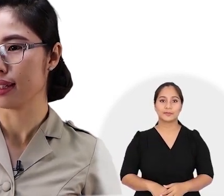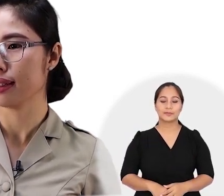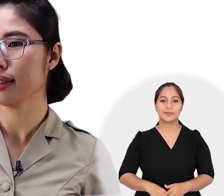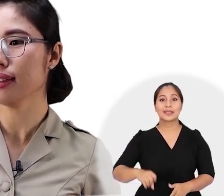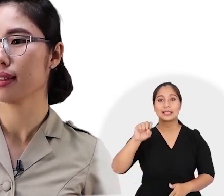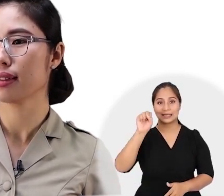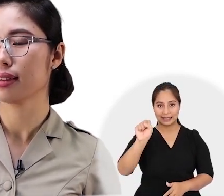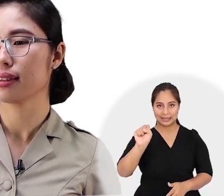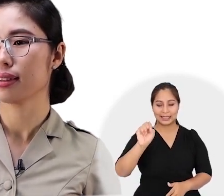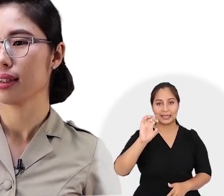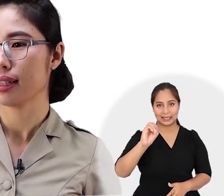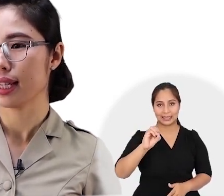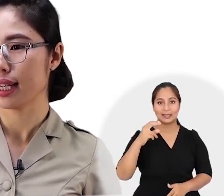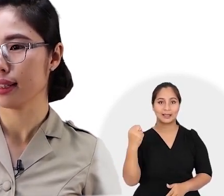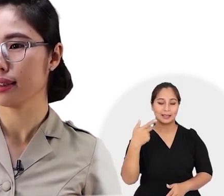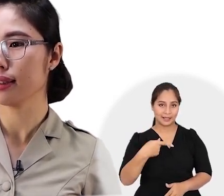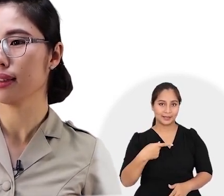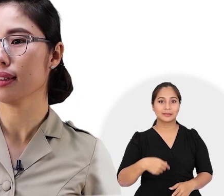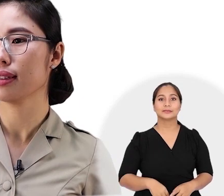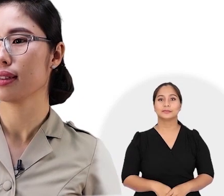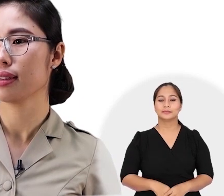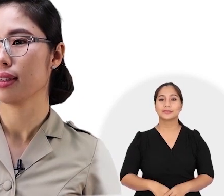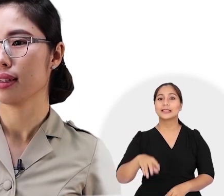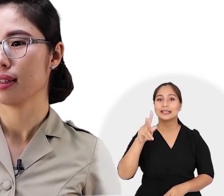สิงกิง